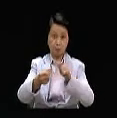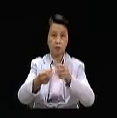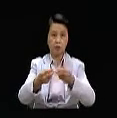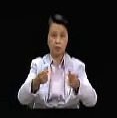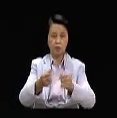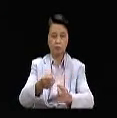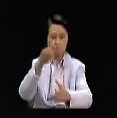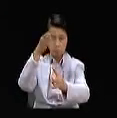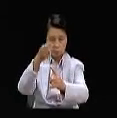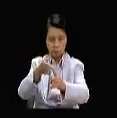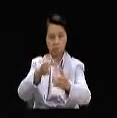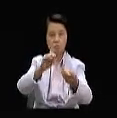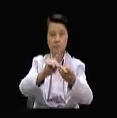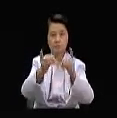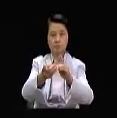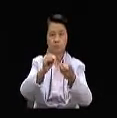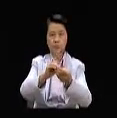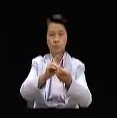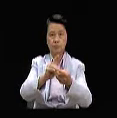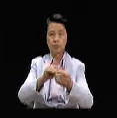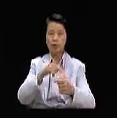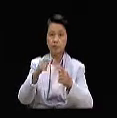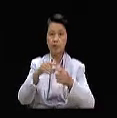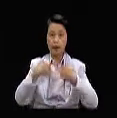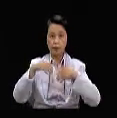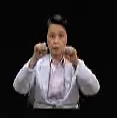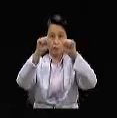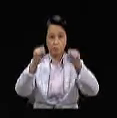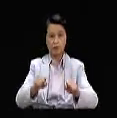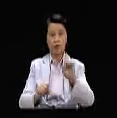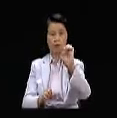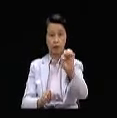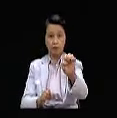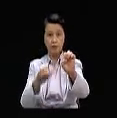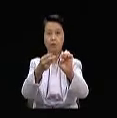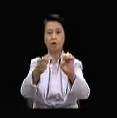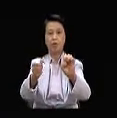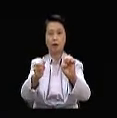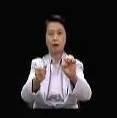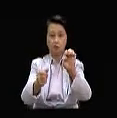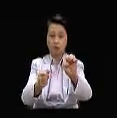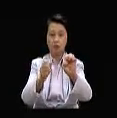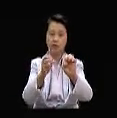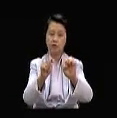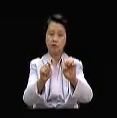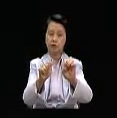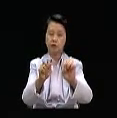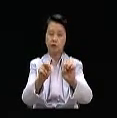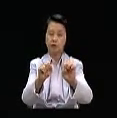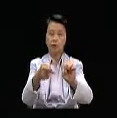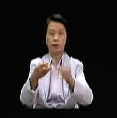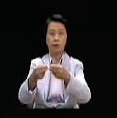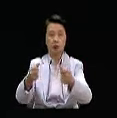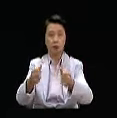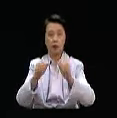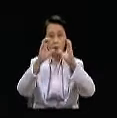ke arah pendidik ilang atau bila kita ada sistem it tanah nasyid tepi tanah seandainya tanah secara